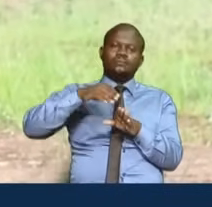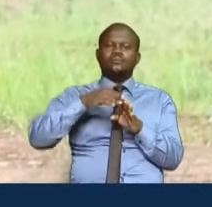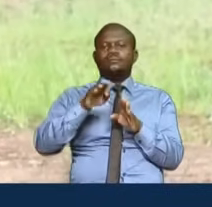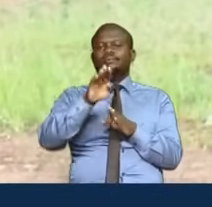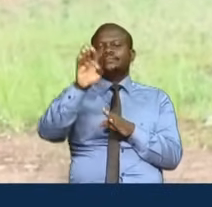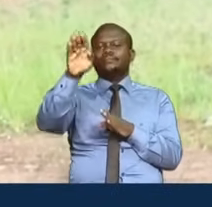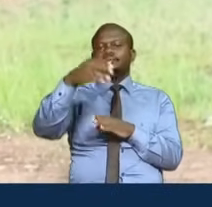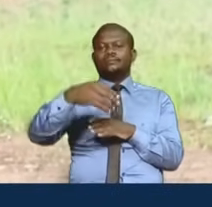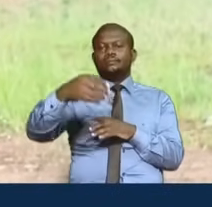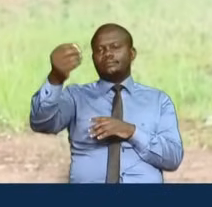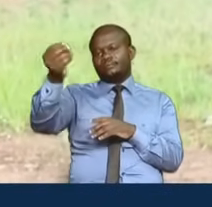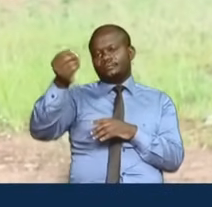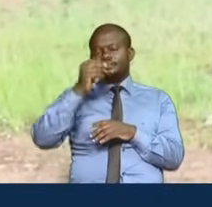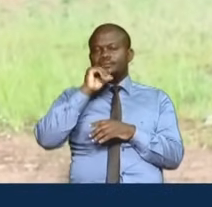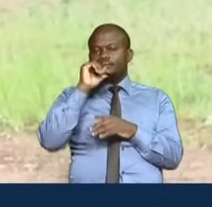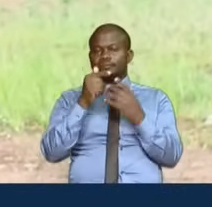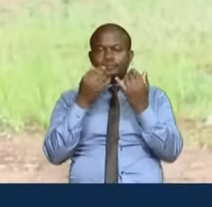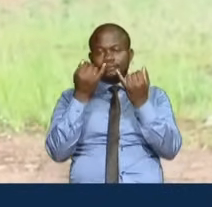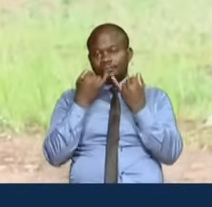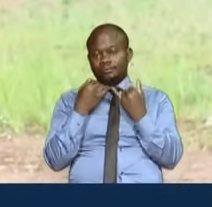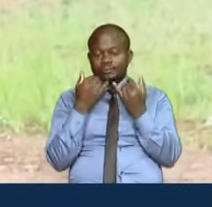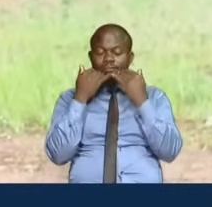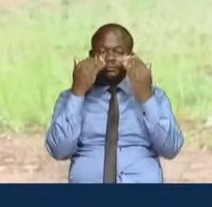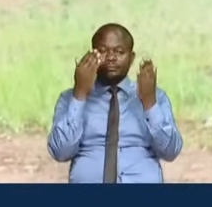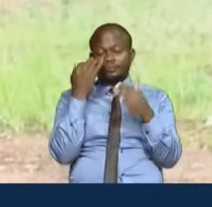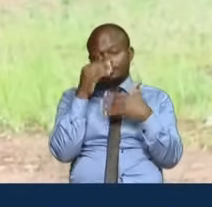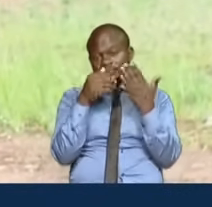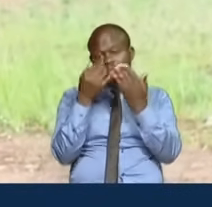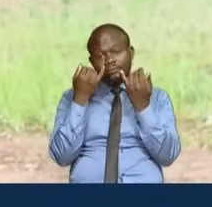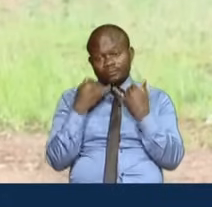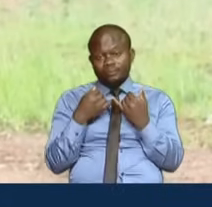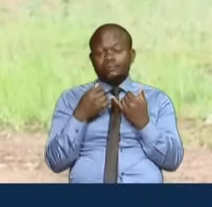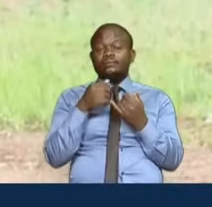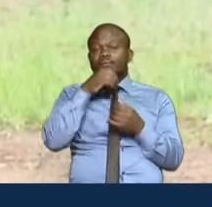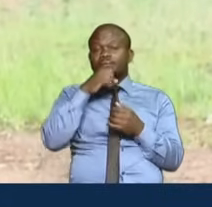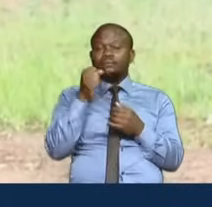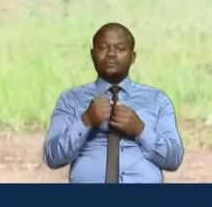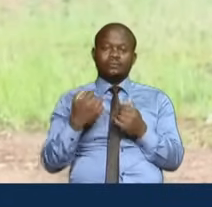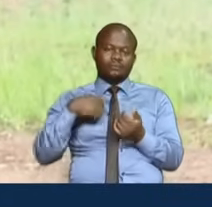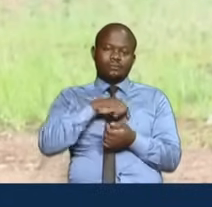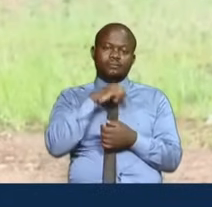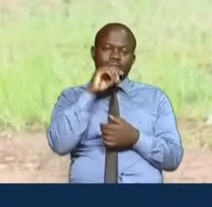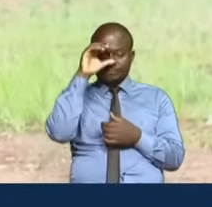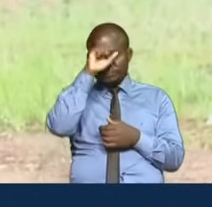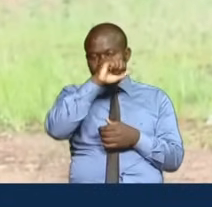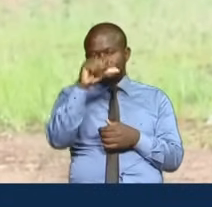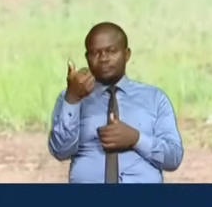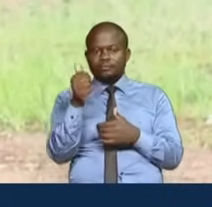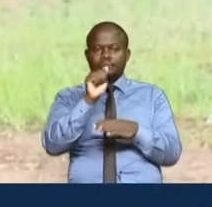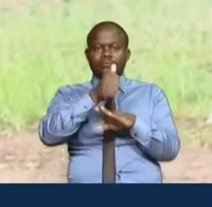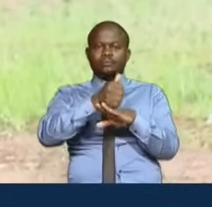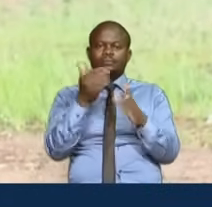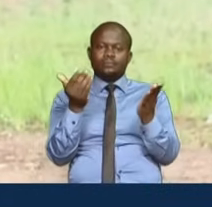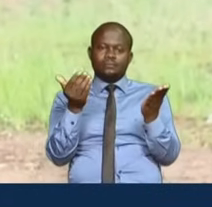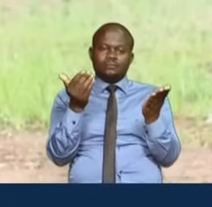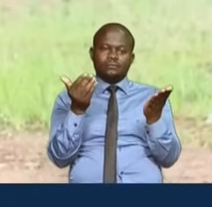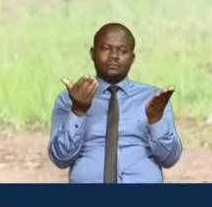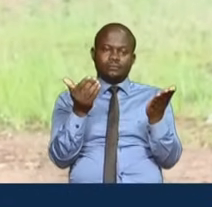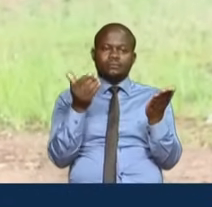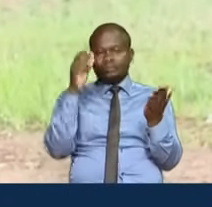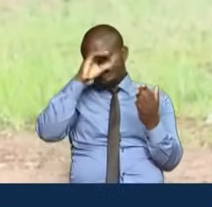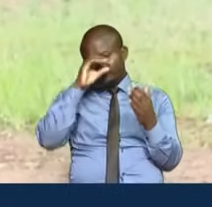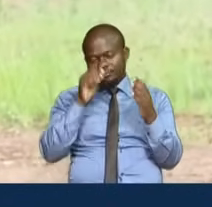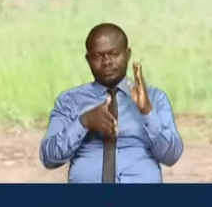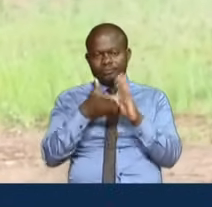ku murenge. Nta kintu rero bigeze batubwira, niba batubwira ko ari amapoto ashaje ntabwo twari kubura andi mapoto yo gushyiramo, twari gutura tunayashyizemo